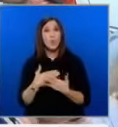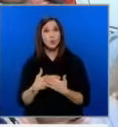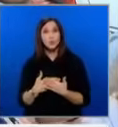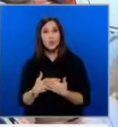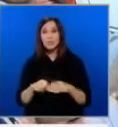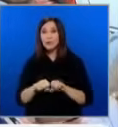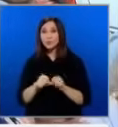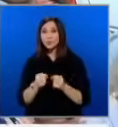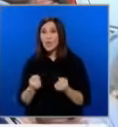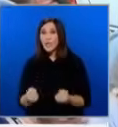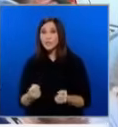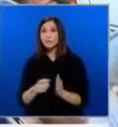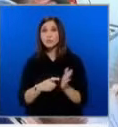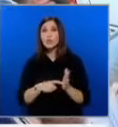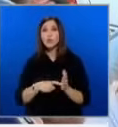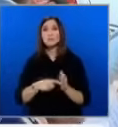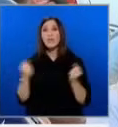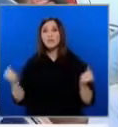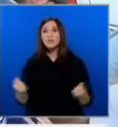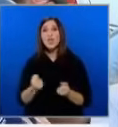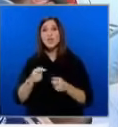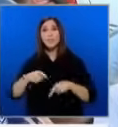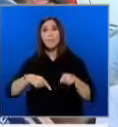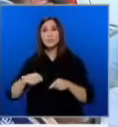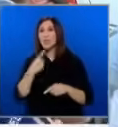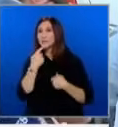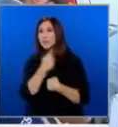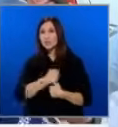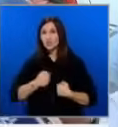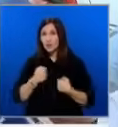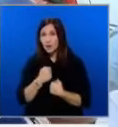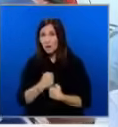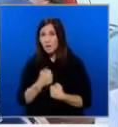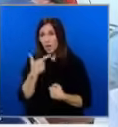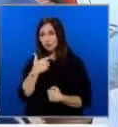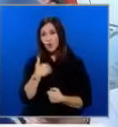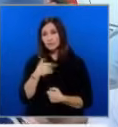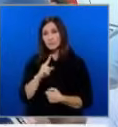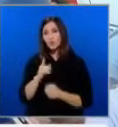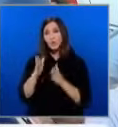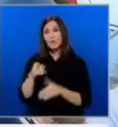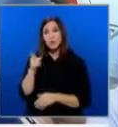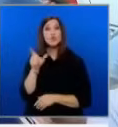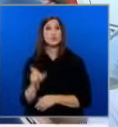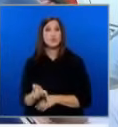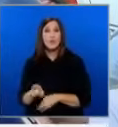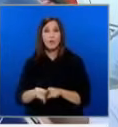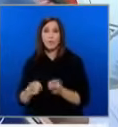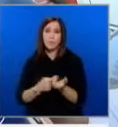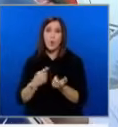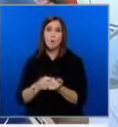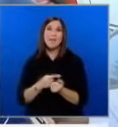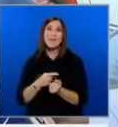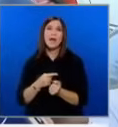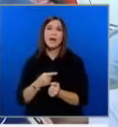на нарушенията по закон за движение по пътищата, за съжаление, лично аз мога да го определя този човек като поредния